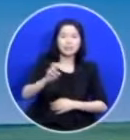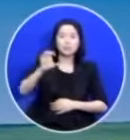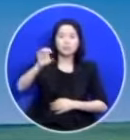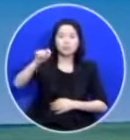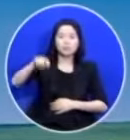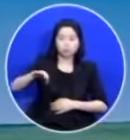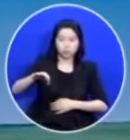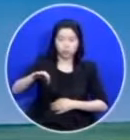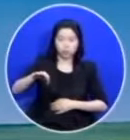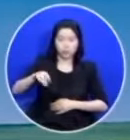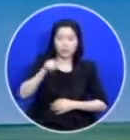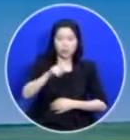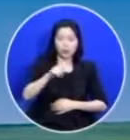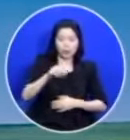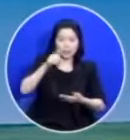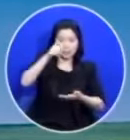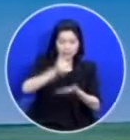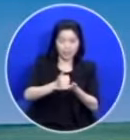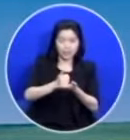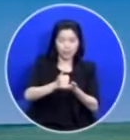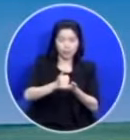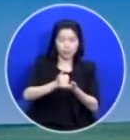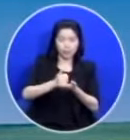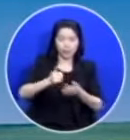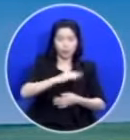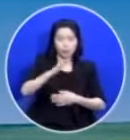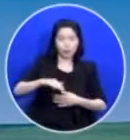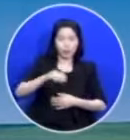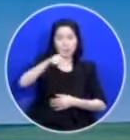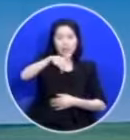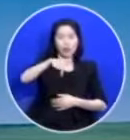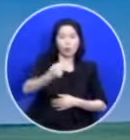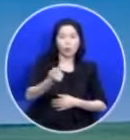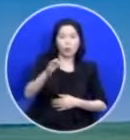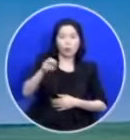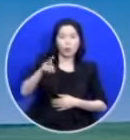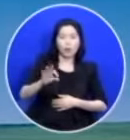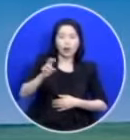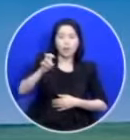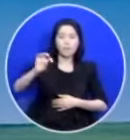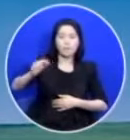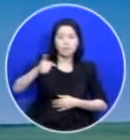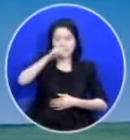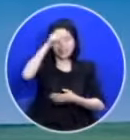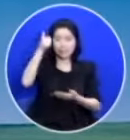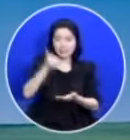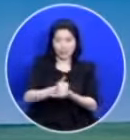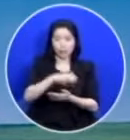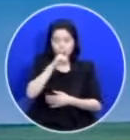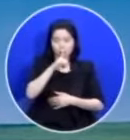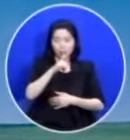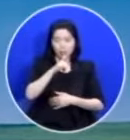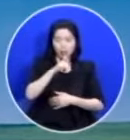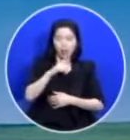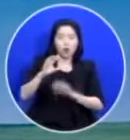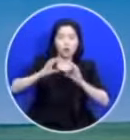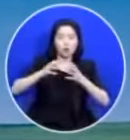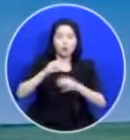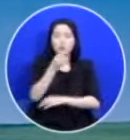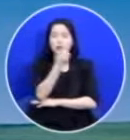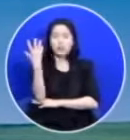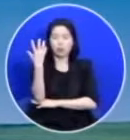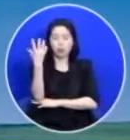여기 사장에 우리 고영만 장로님이 계신데 이분이 한번은 국민을 보여 이런 간증을